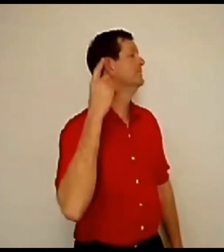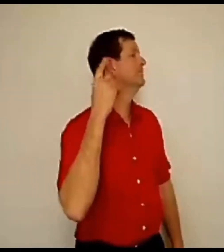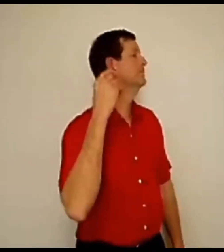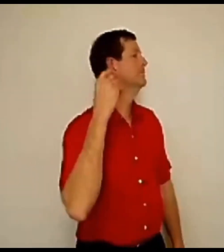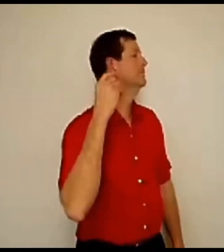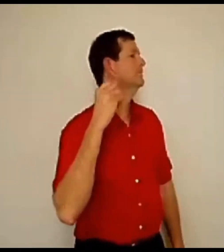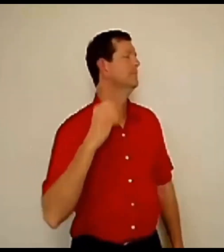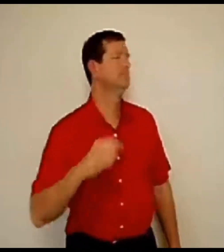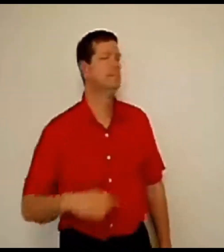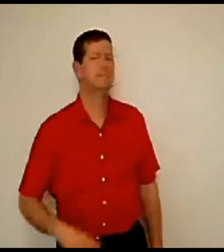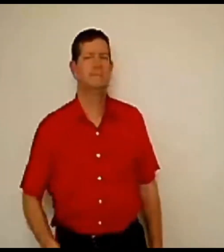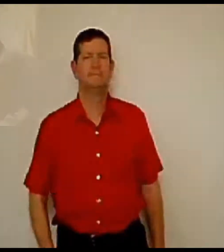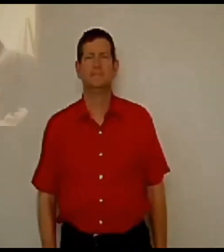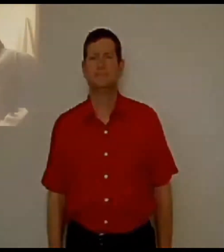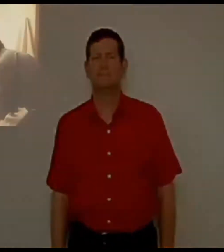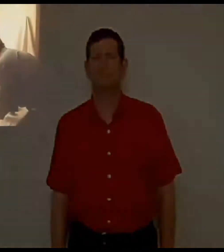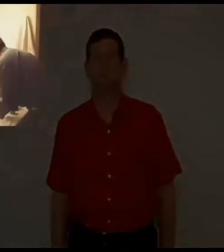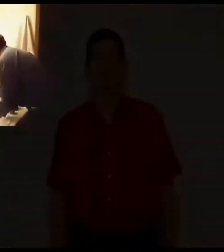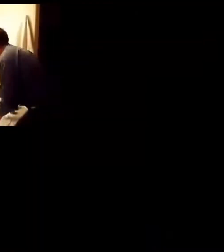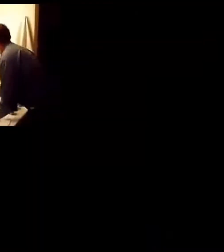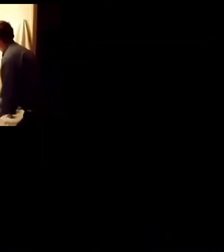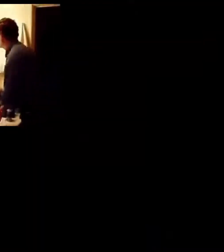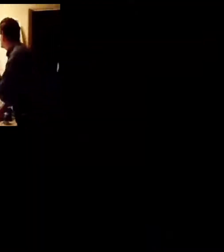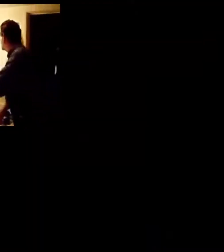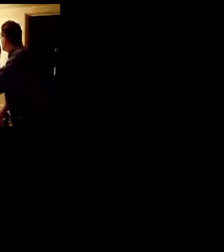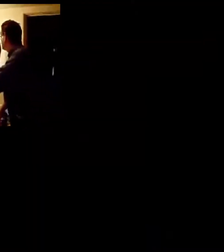Se mettre.